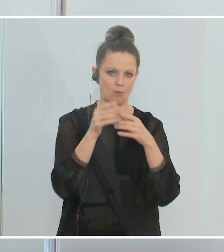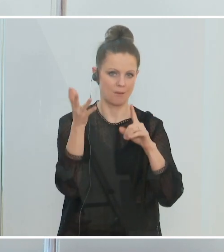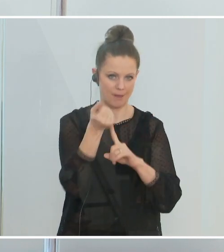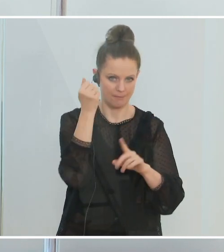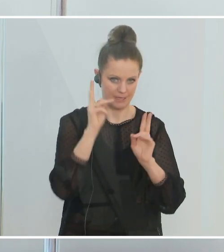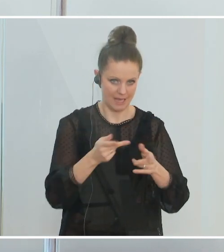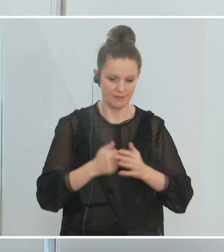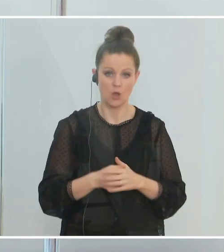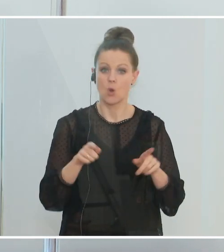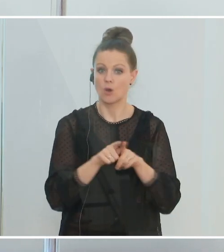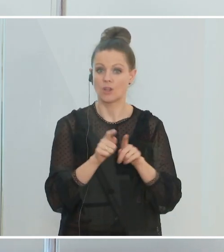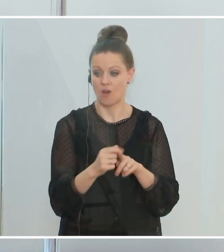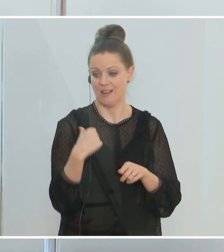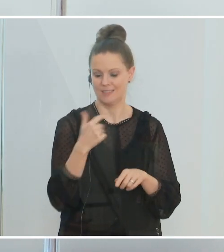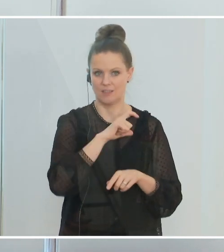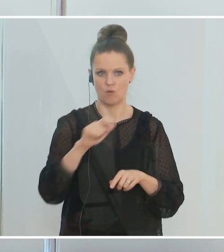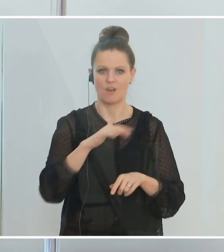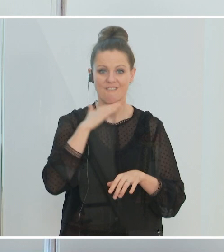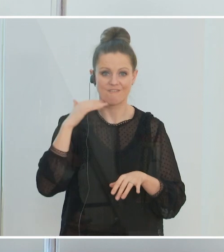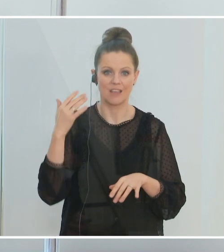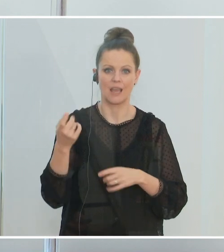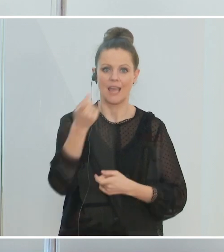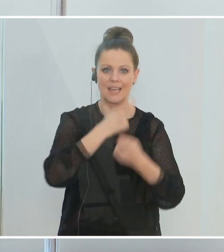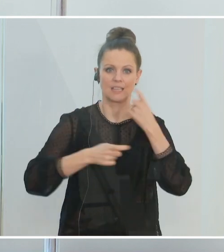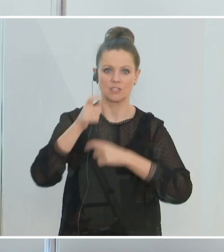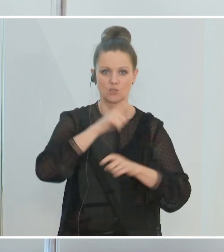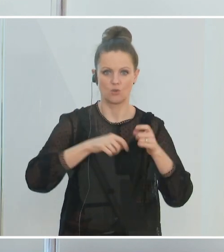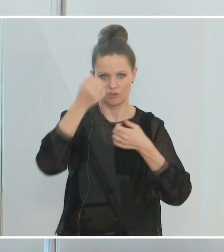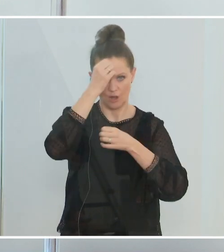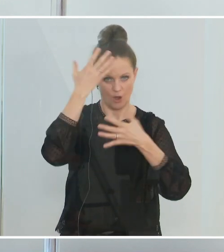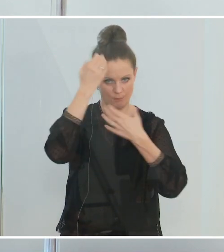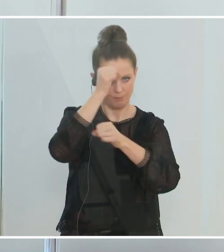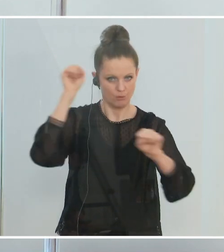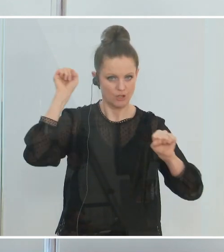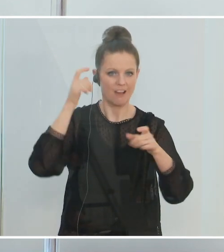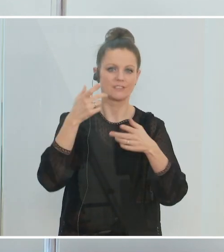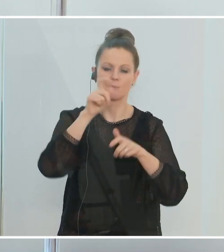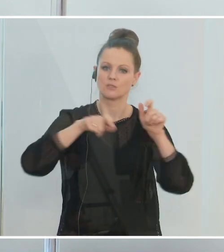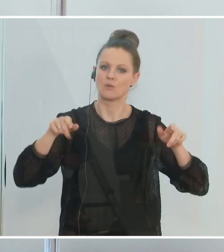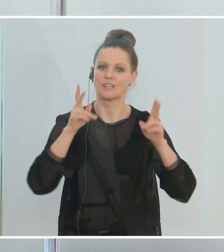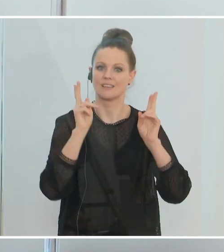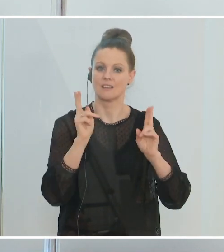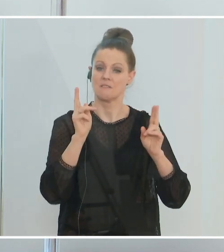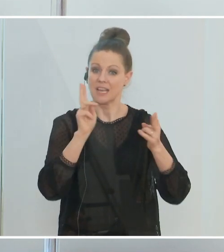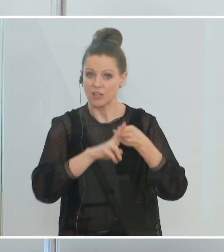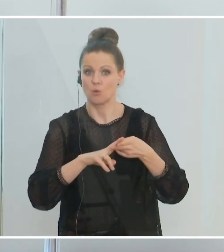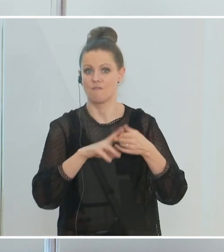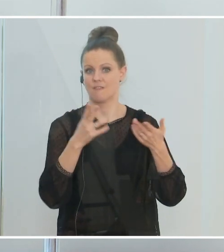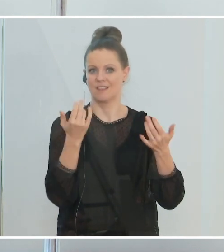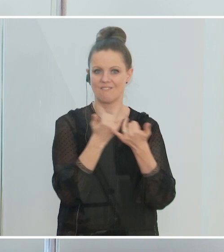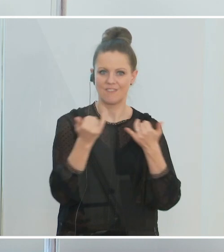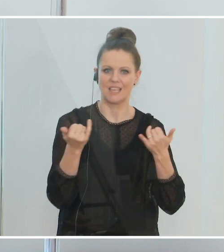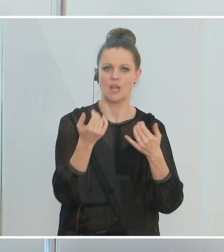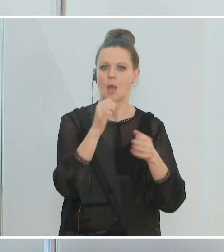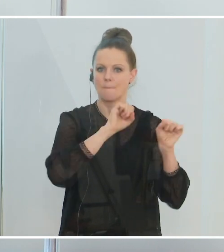Woche eine Vielzahl von Integrationsbotschaftern online treffen, um auch hier zu hinterfragen, wie können wir Multiplikatoren in